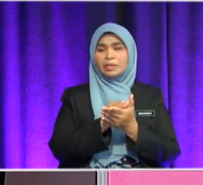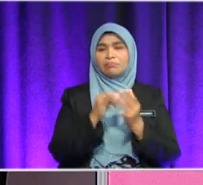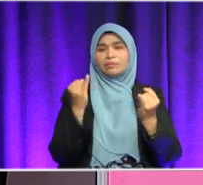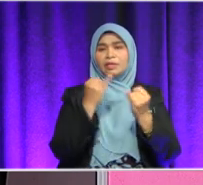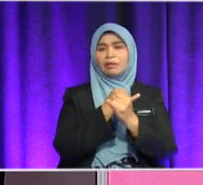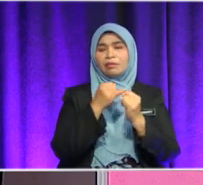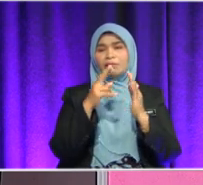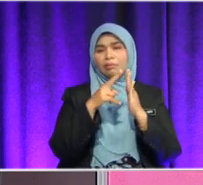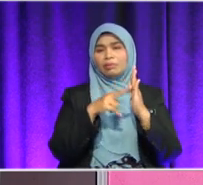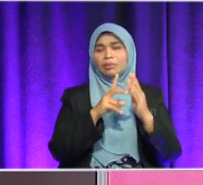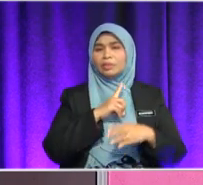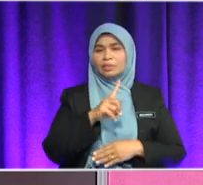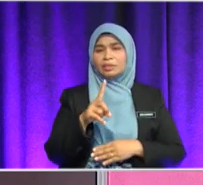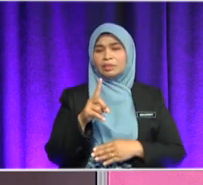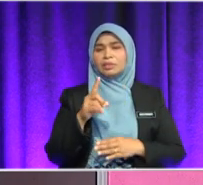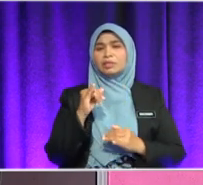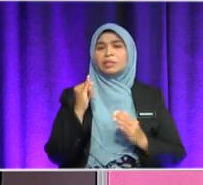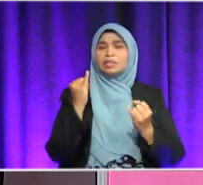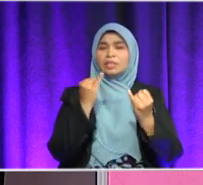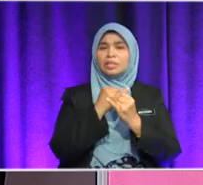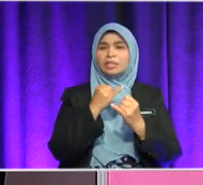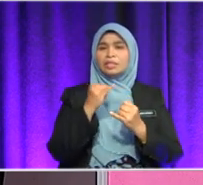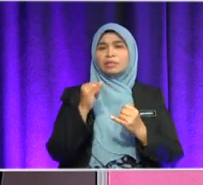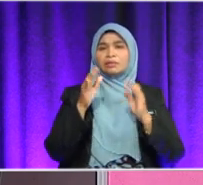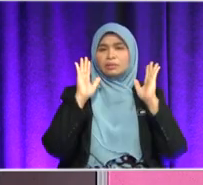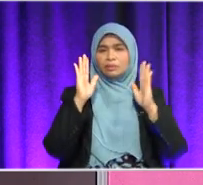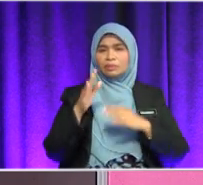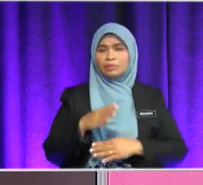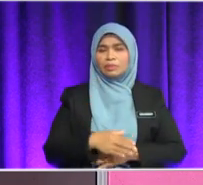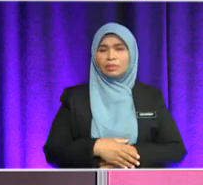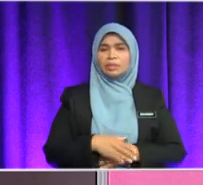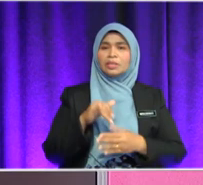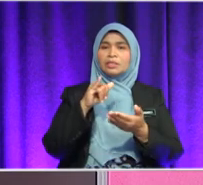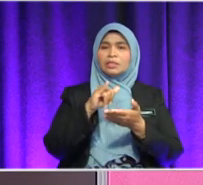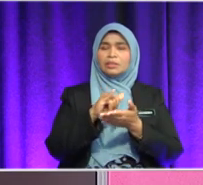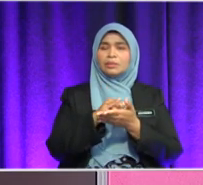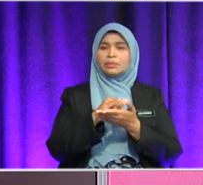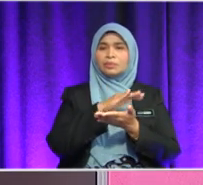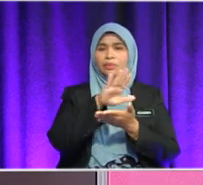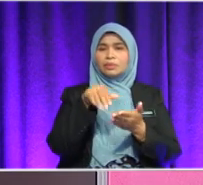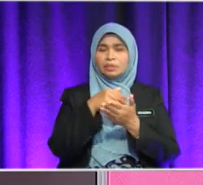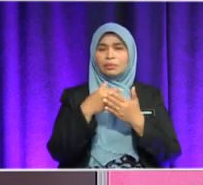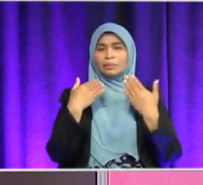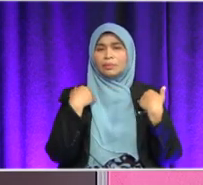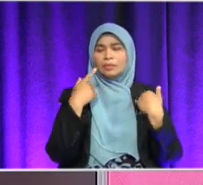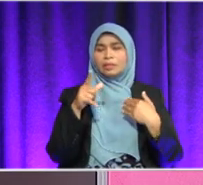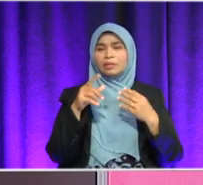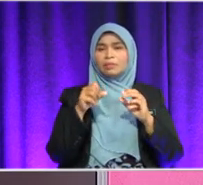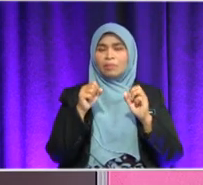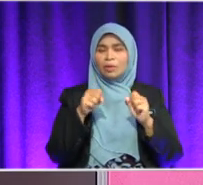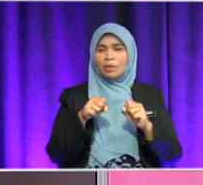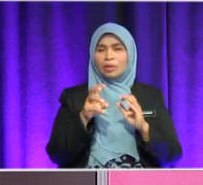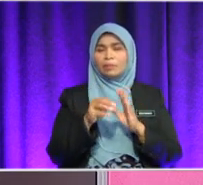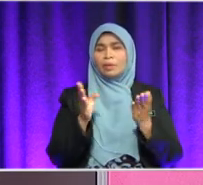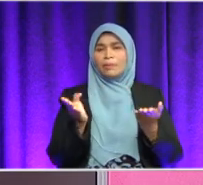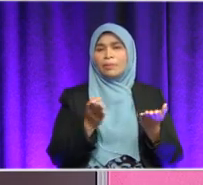Islam mengingkari zakat mengingkari salat itu semua itu adalah boleh ataupun boleh membawa kepada